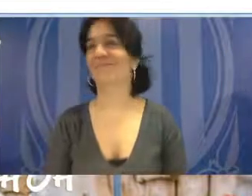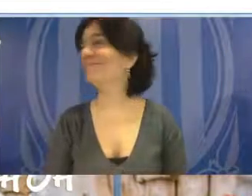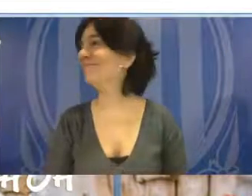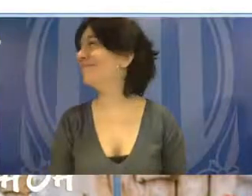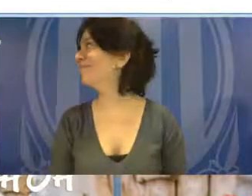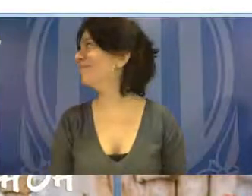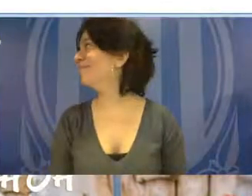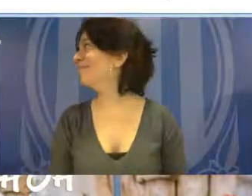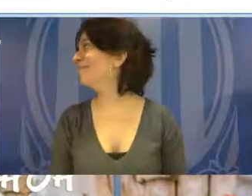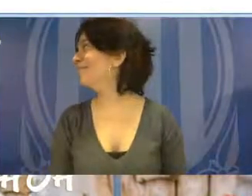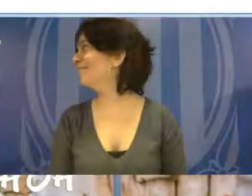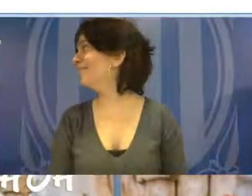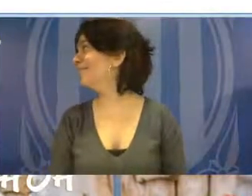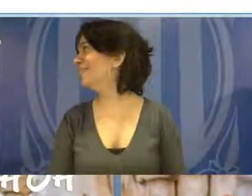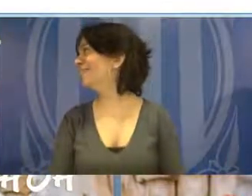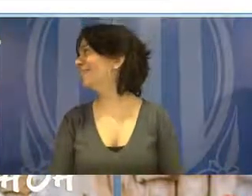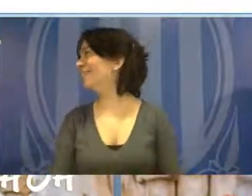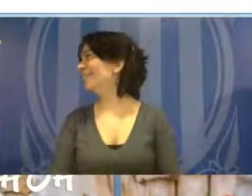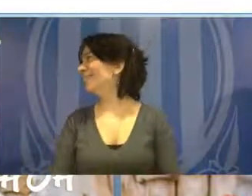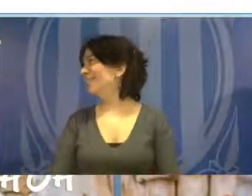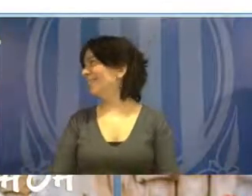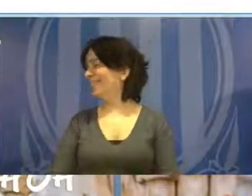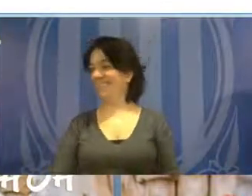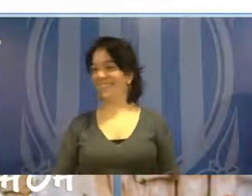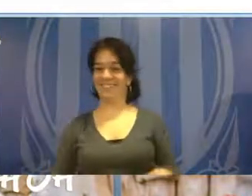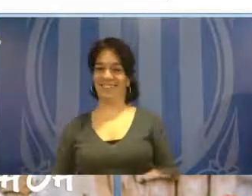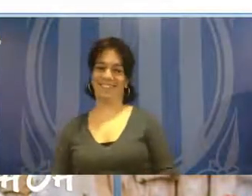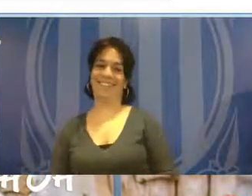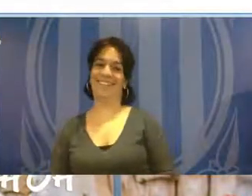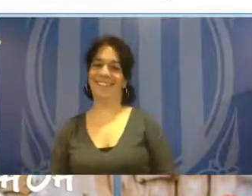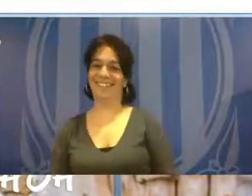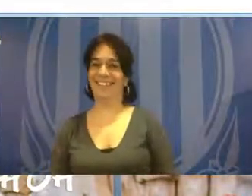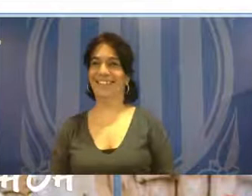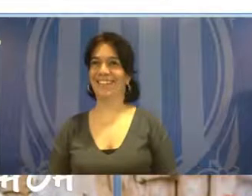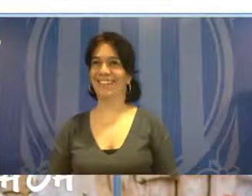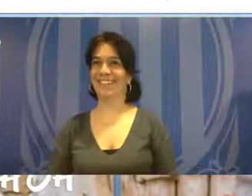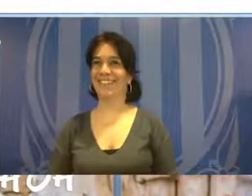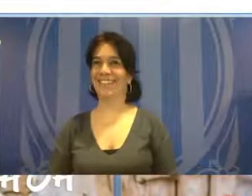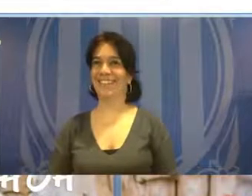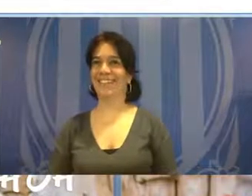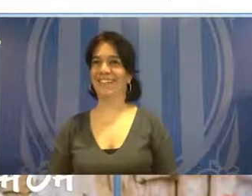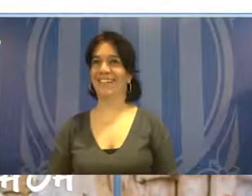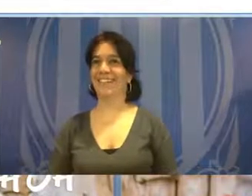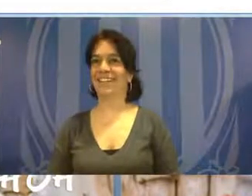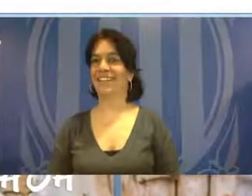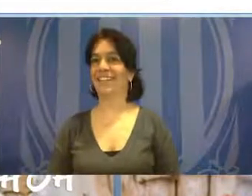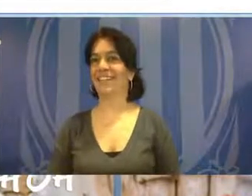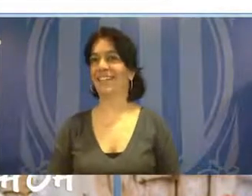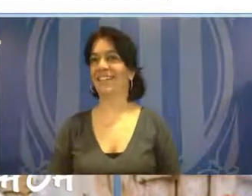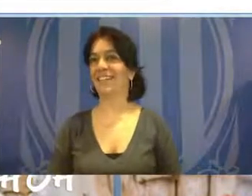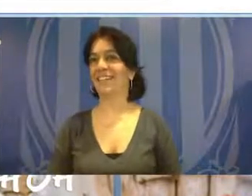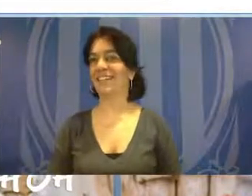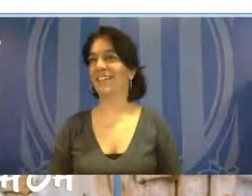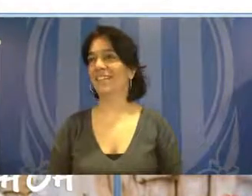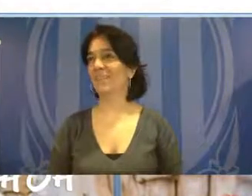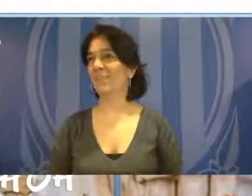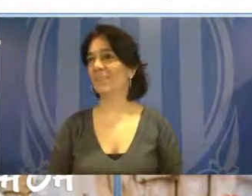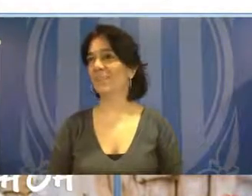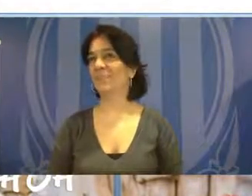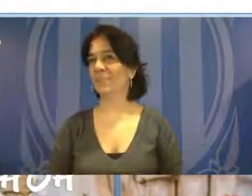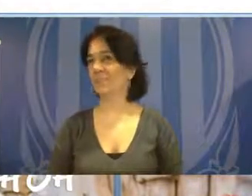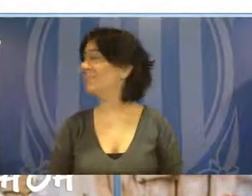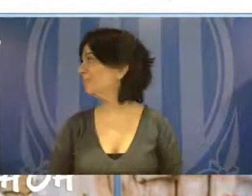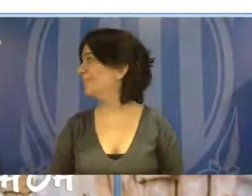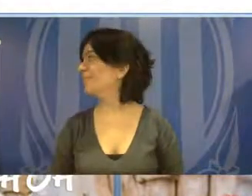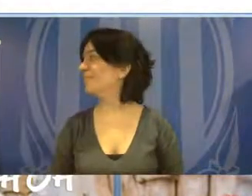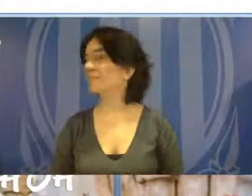Ara sabeu perquè es diu en Catalunya Experience, no? Perquè he explicat molt des del punt de vista d'experiència